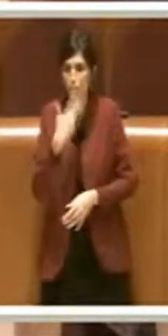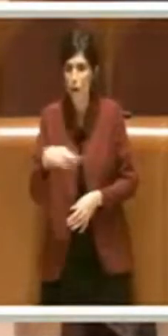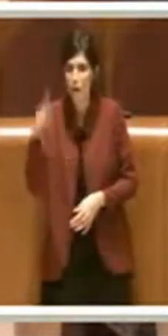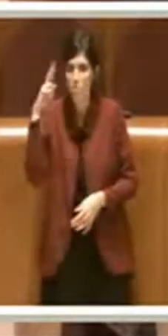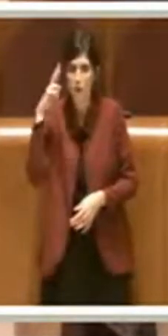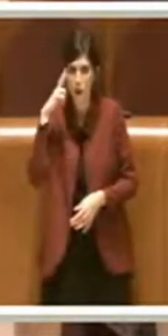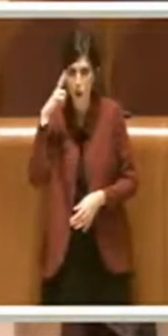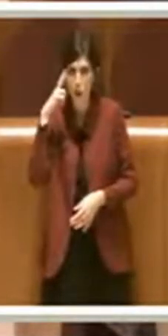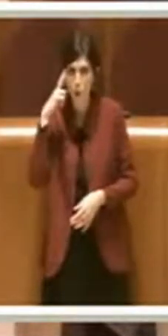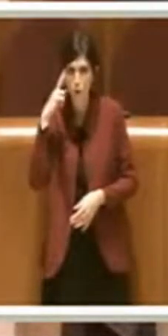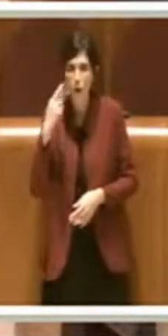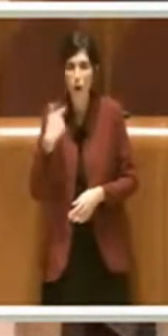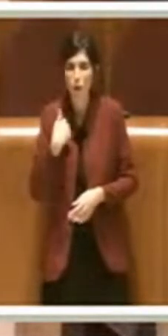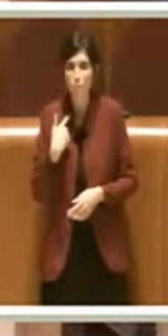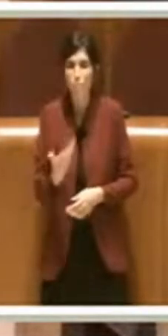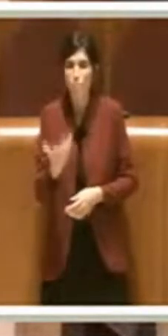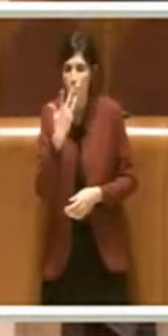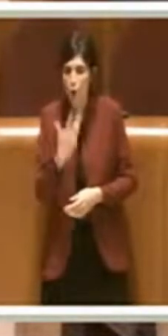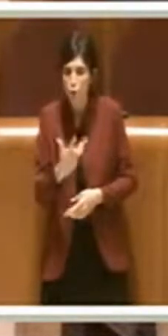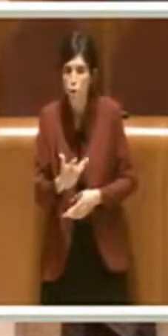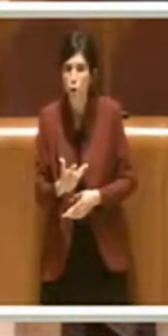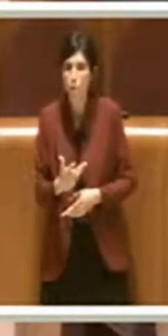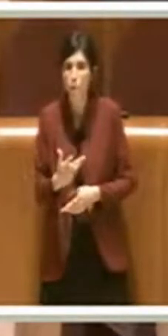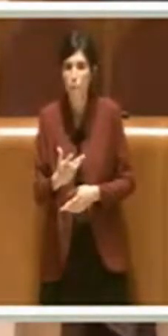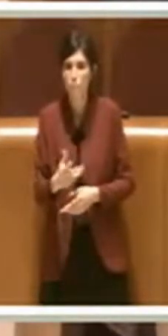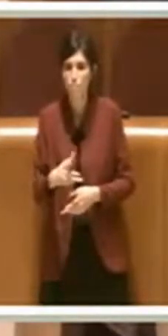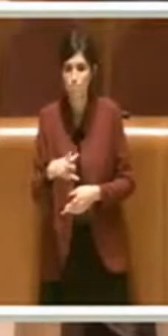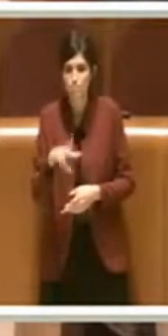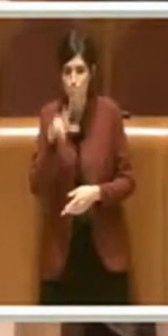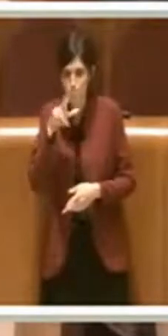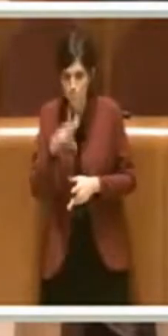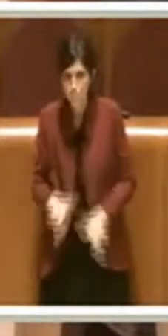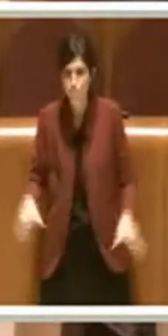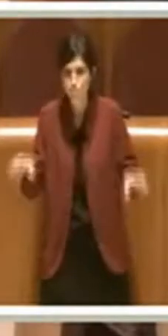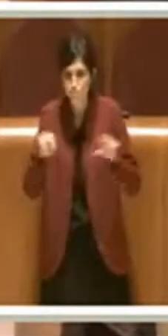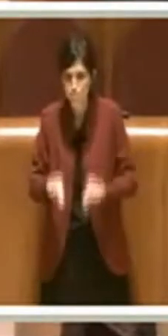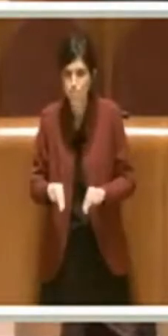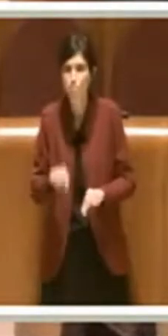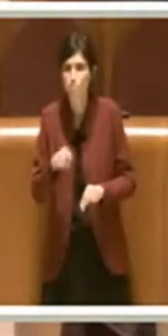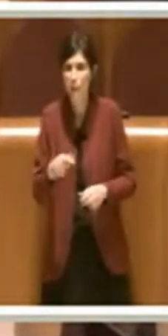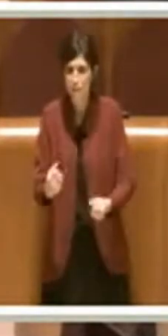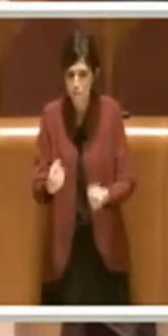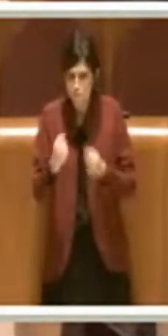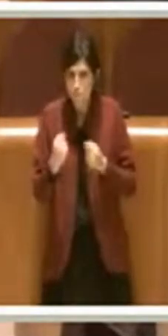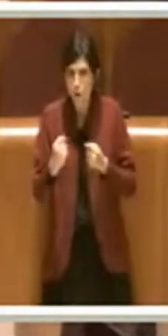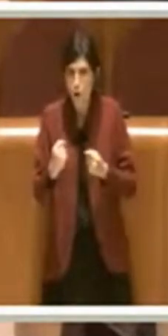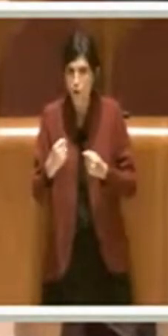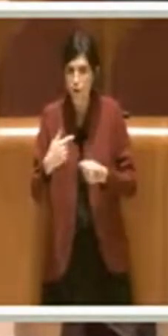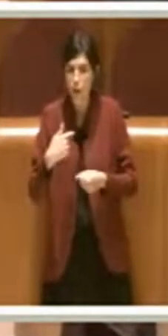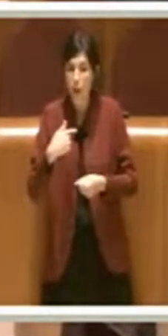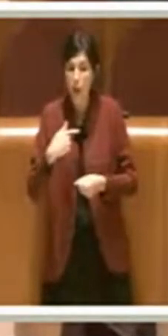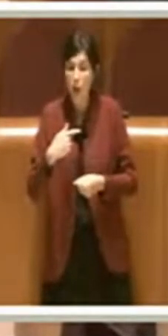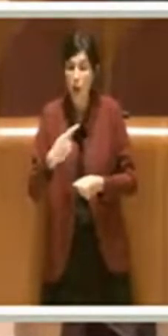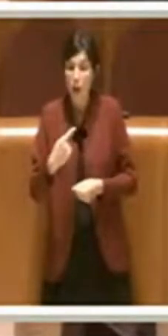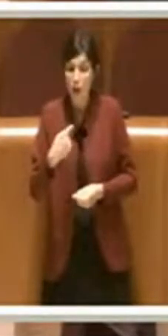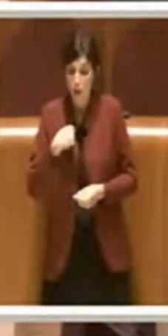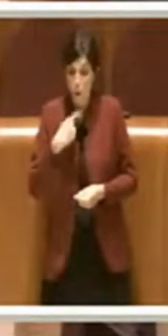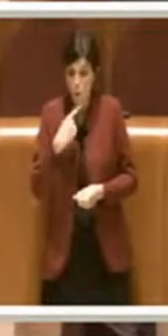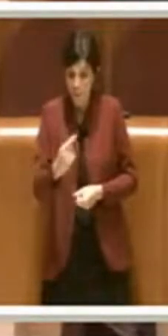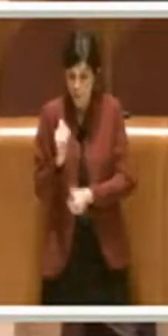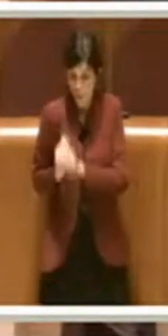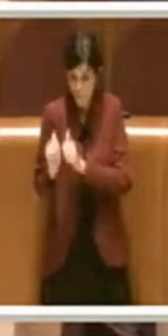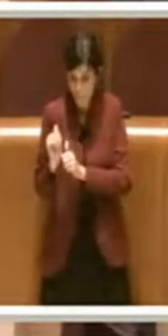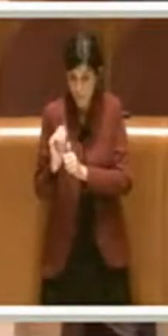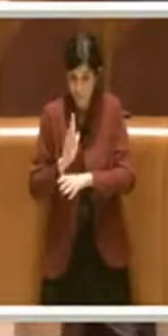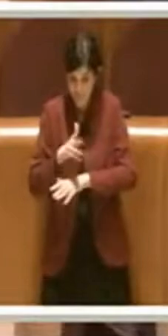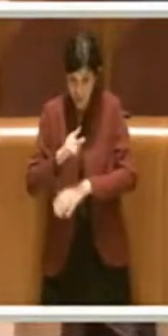voglio fare con più forza, come ho detto prima nel mio intervento. Quella discarica